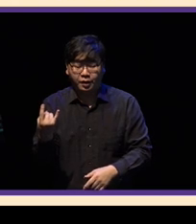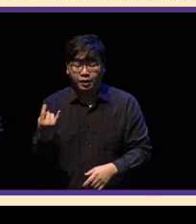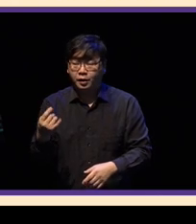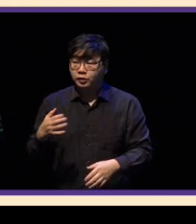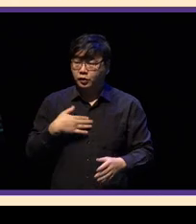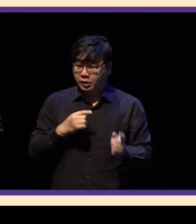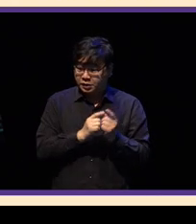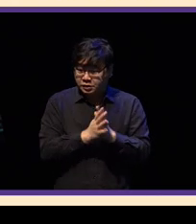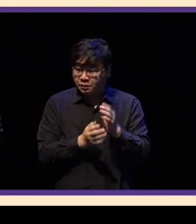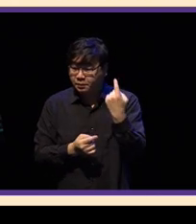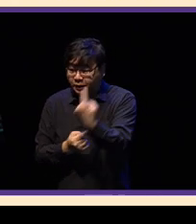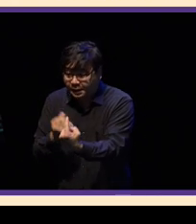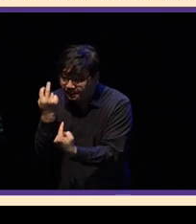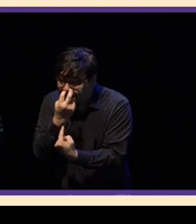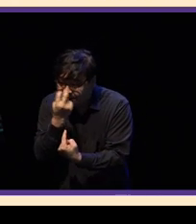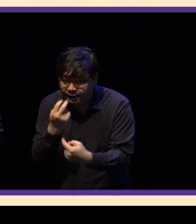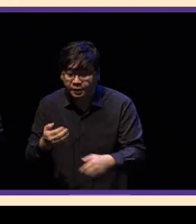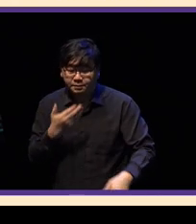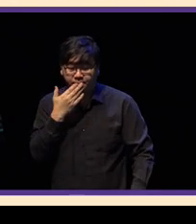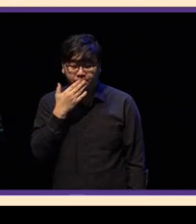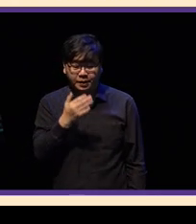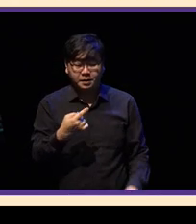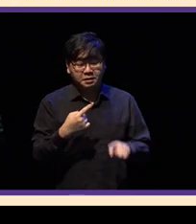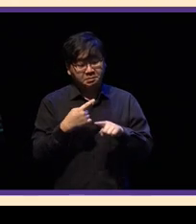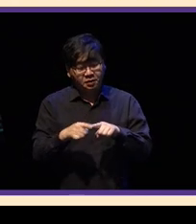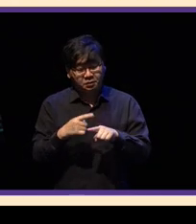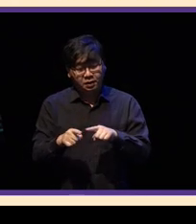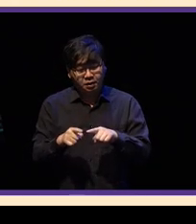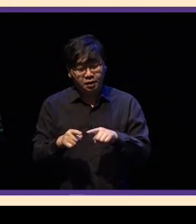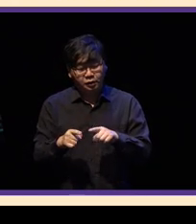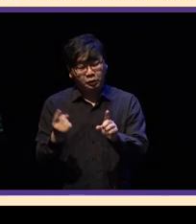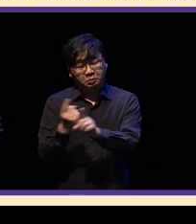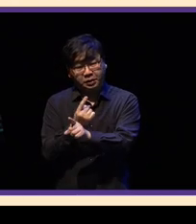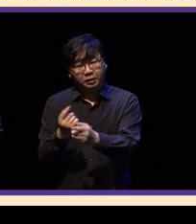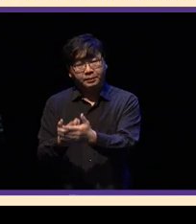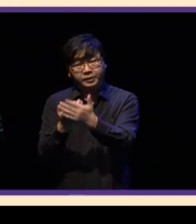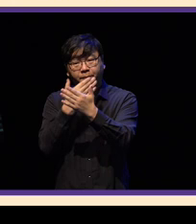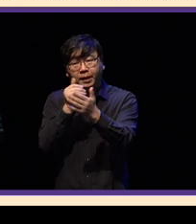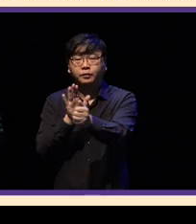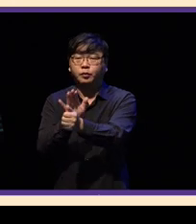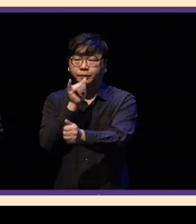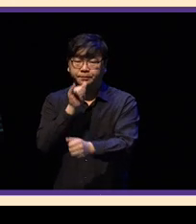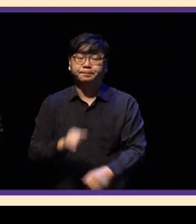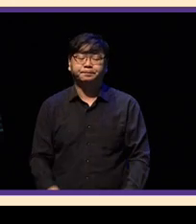현장을 방문해서 모니터링하고 평가하고 또 반영할 수 있도록 하고 있습니다.